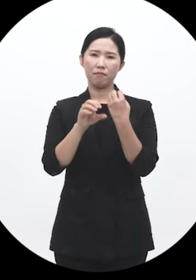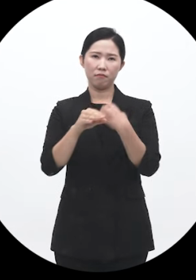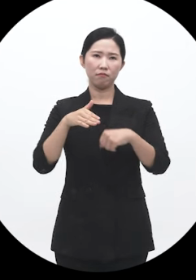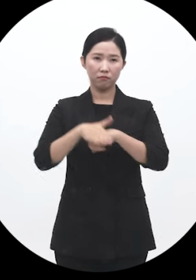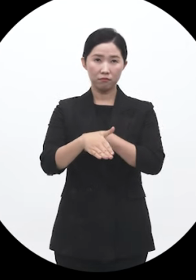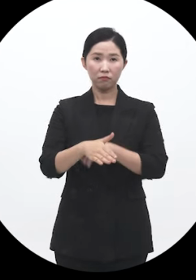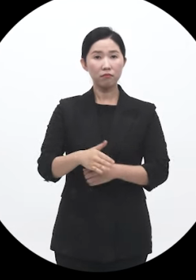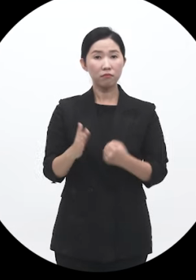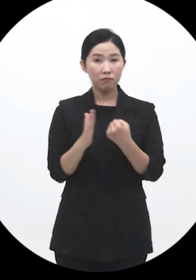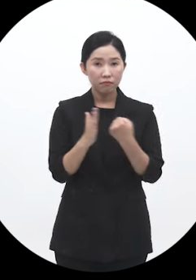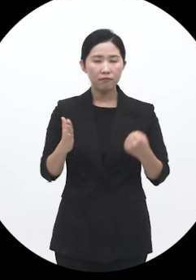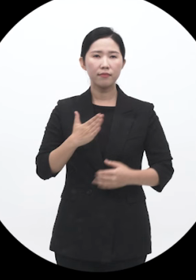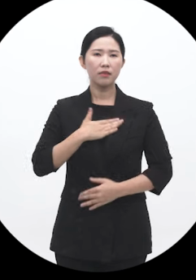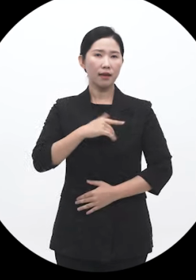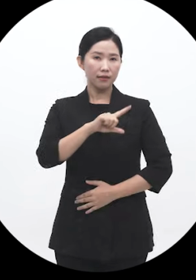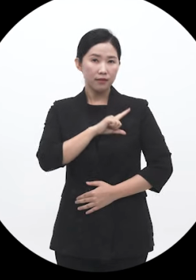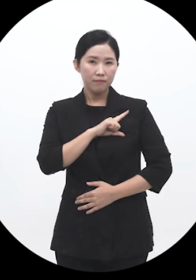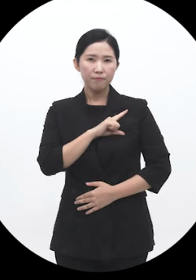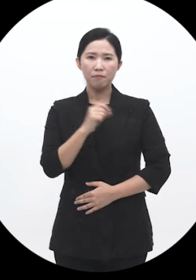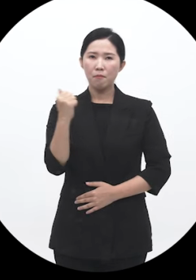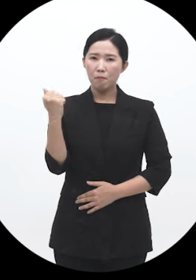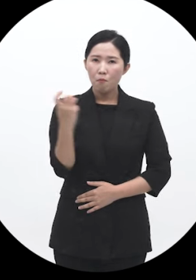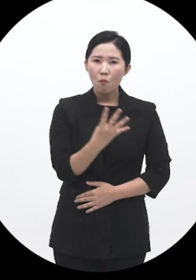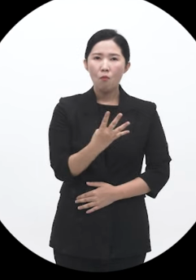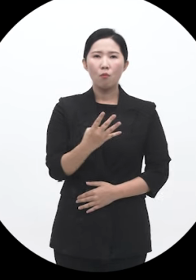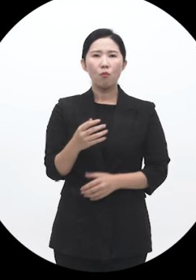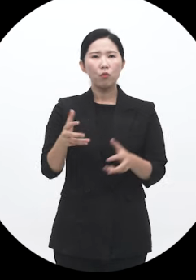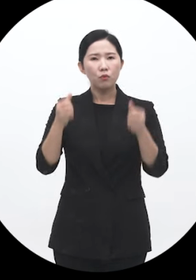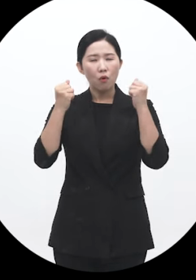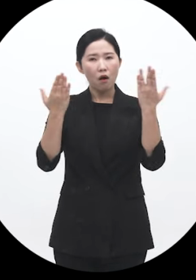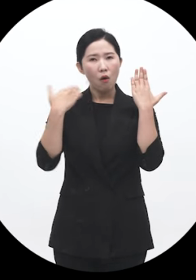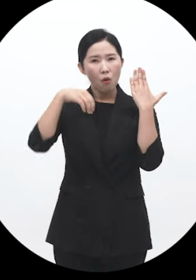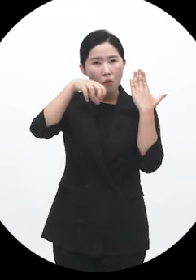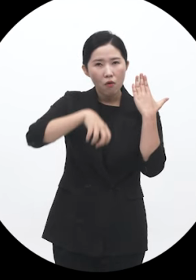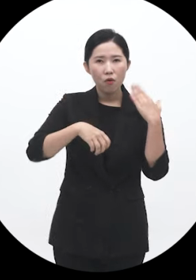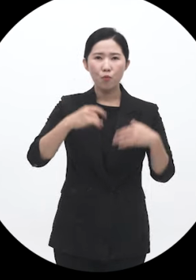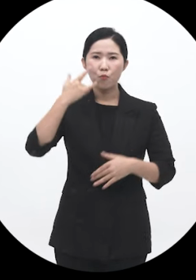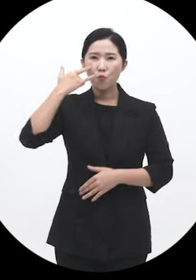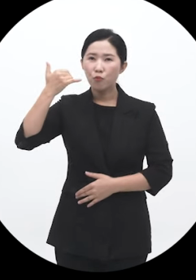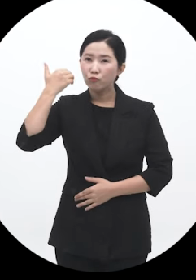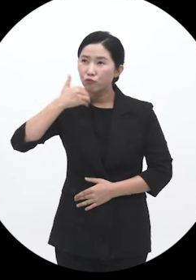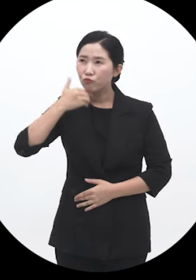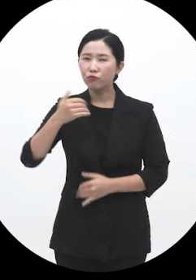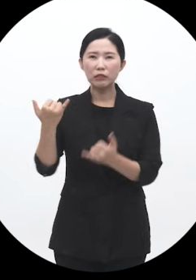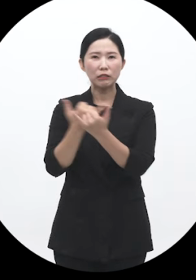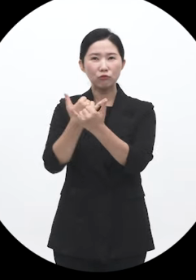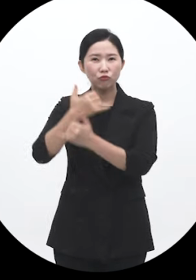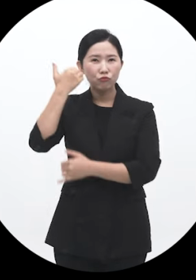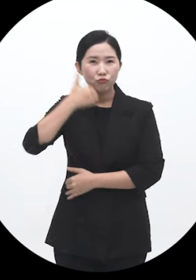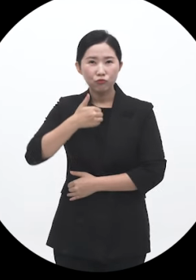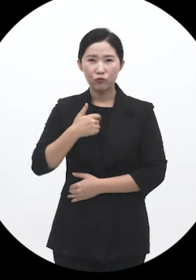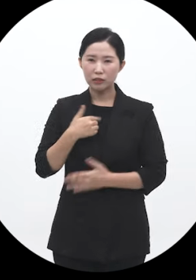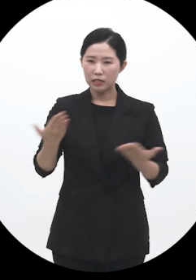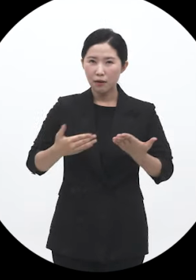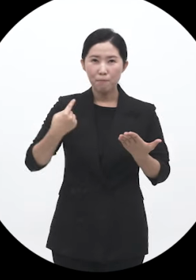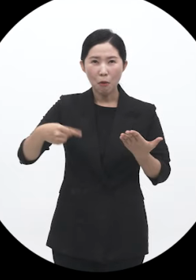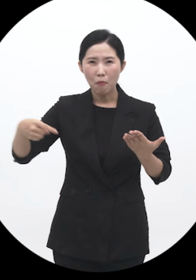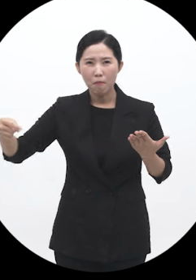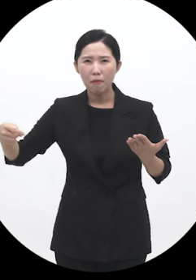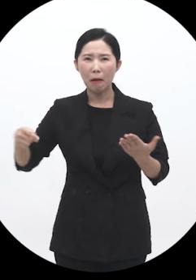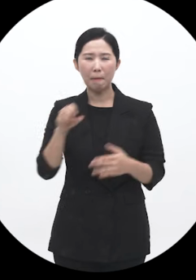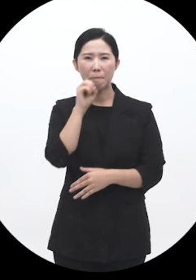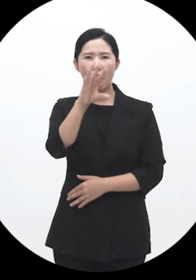수험번호, 출신 고교, 부모님이나 친인척의 실명, 직업 등을 언급하시면 안 됩니다.